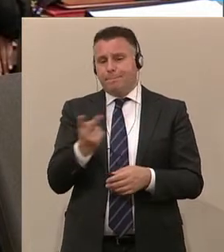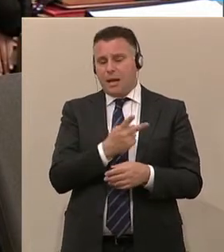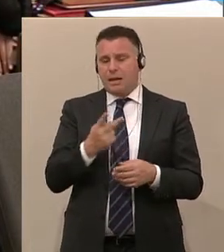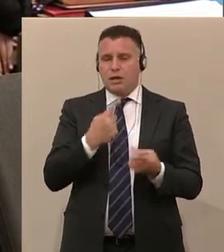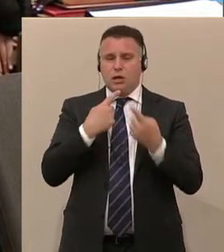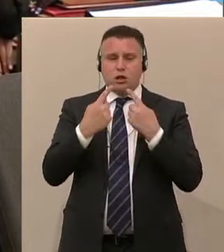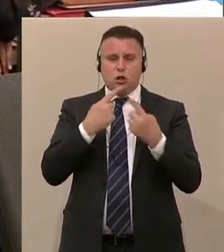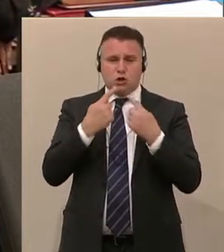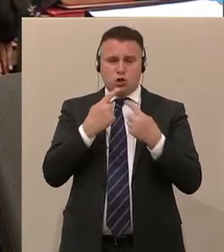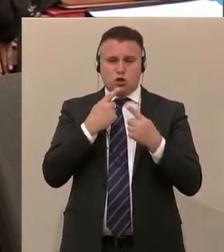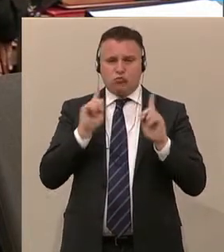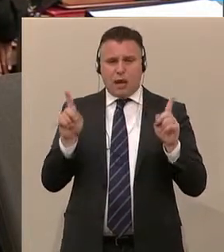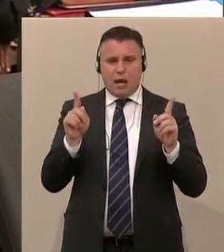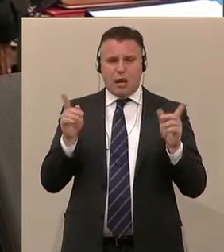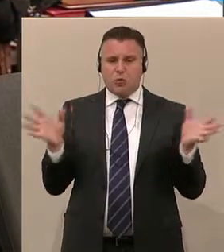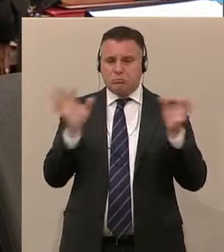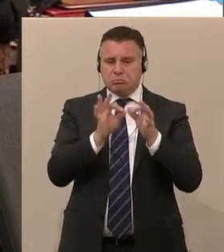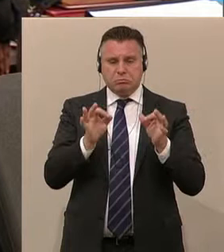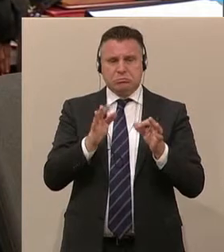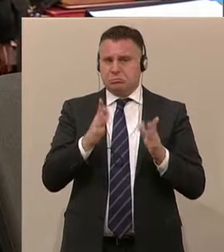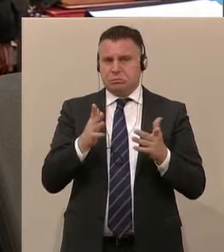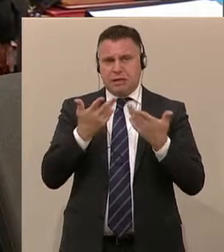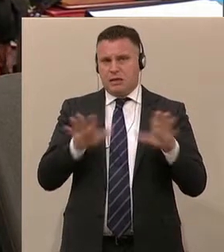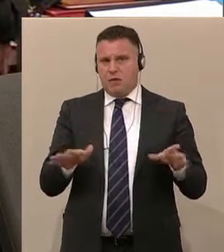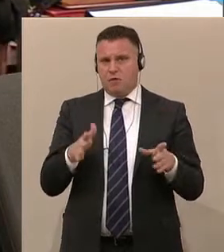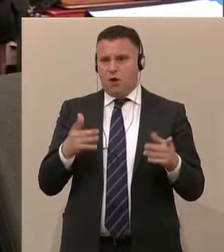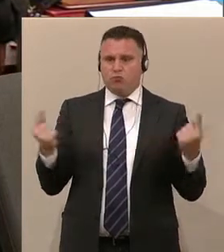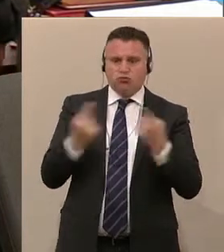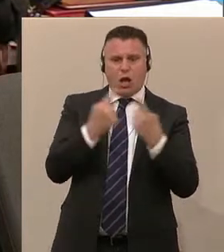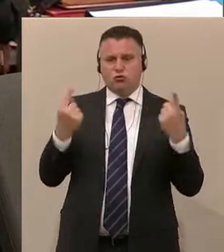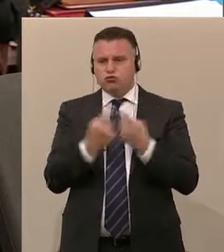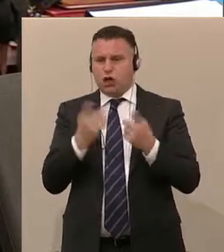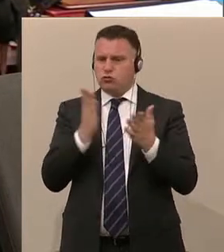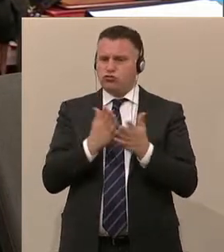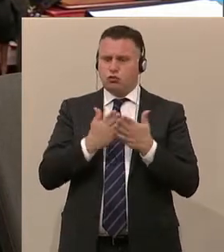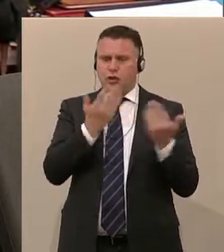Seiten, die hat es nicht mehr gegeben. Aufgrund von vielseitigen Verwerfungen,